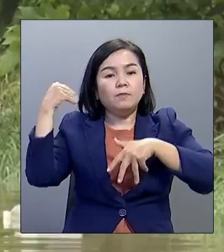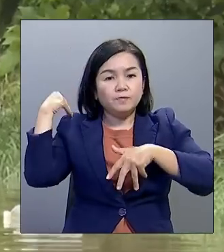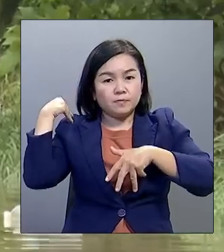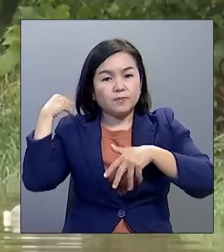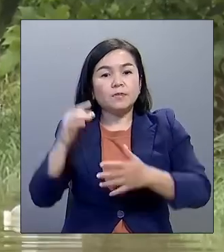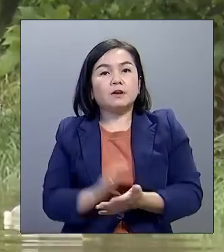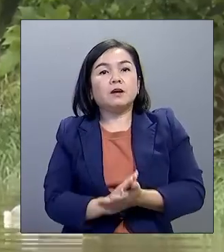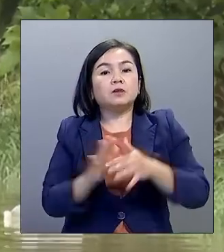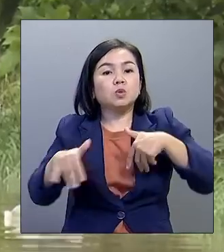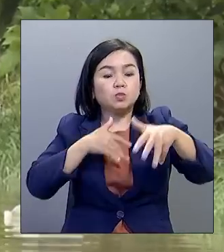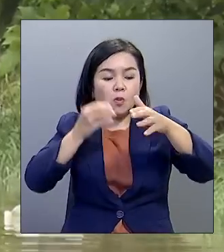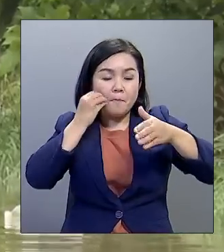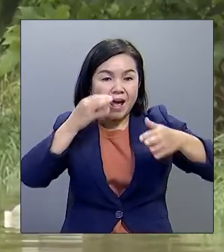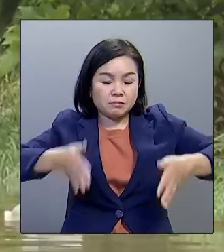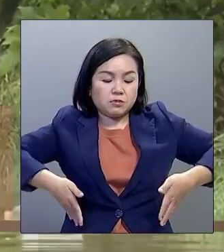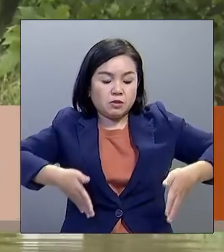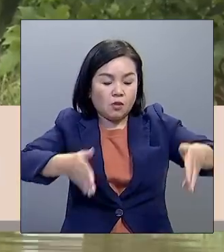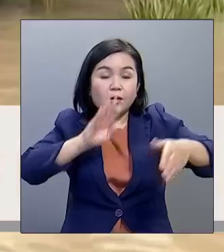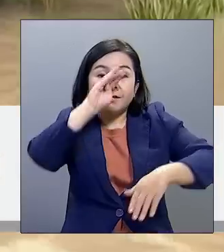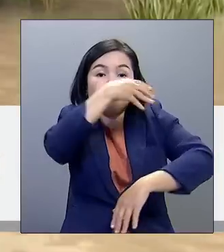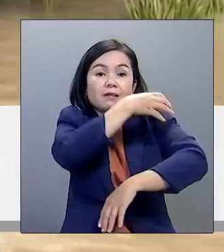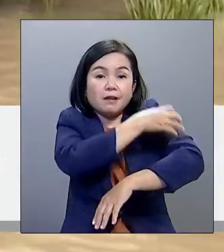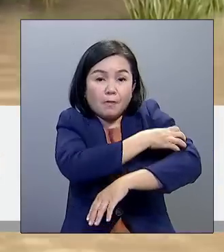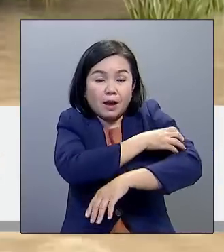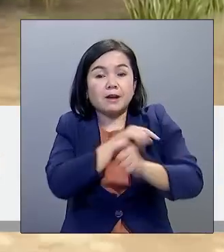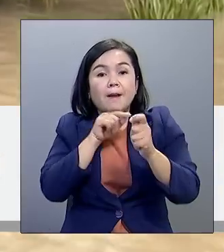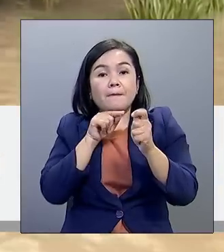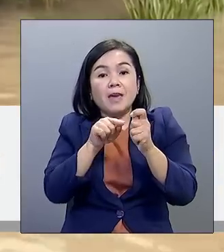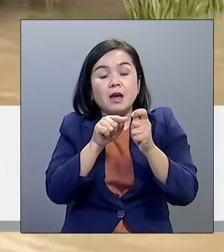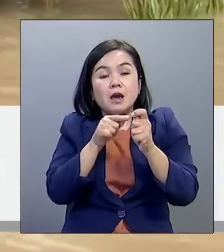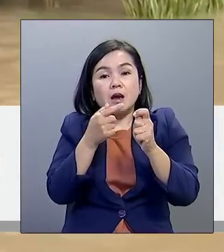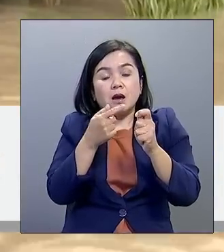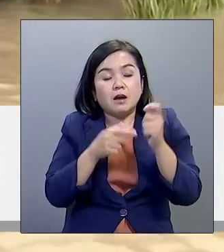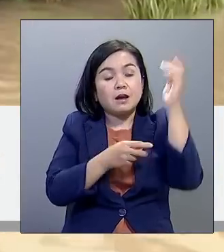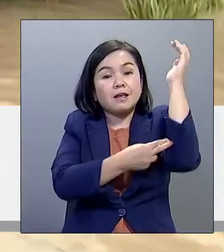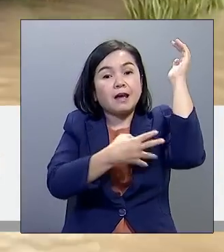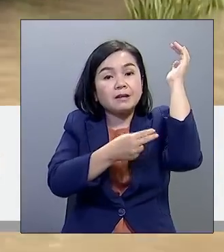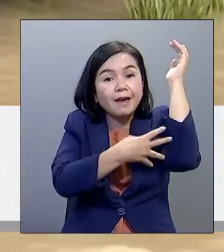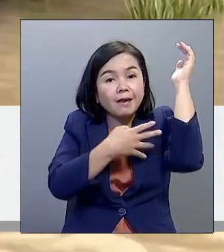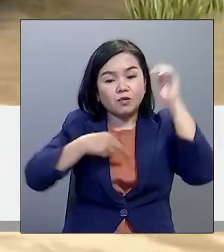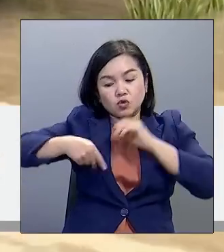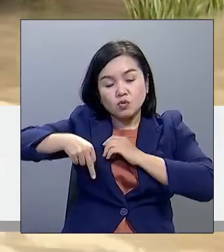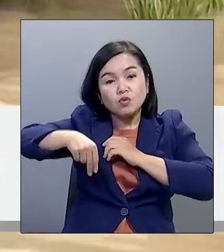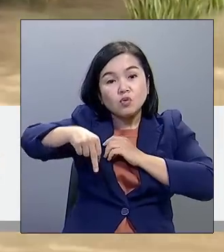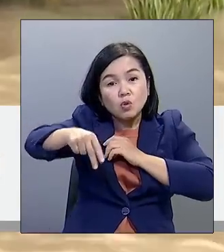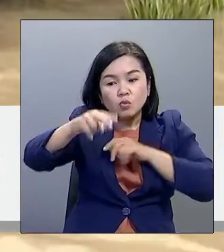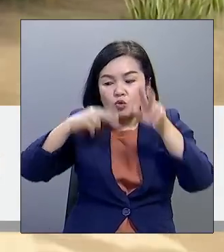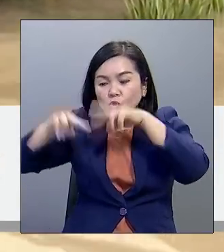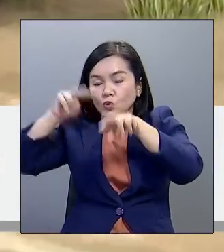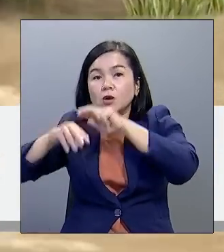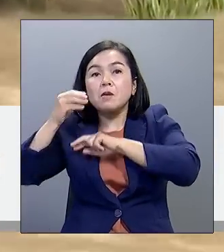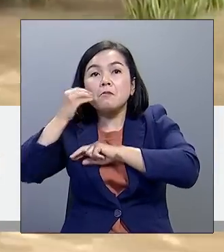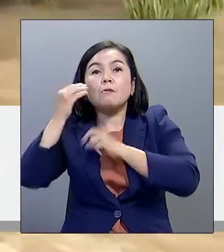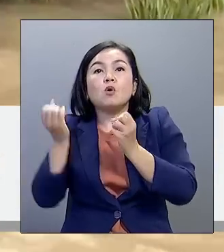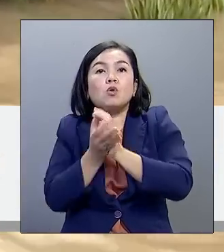ชาวบ้านในซอยเมืองใหม่9เขตเทศบาลเมืองควนลังอำเภอหาดใหญ่จังหวัดสงขลาเดินเท้าออกจากบ้านเพื่อสำรวจความเสียหายค่ะห